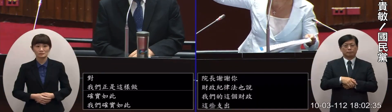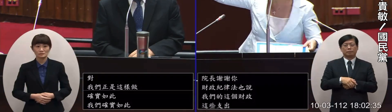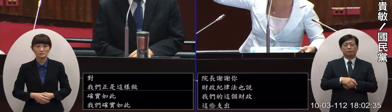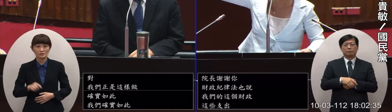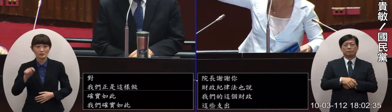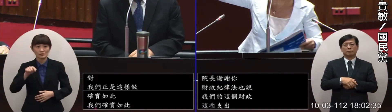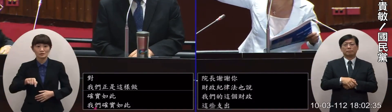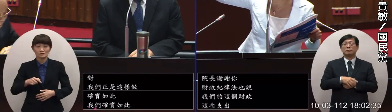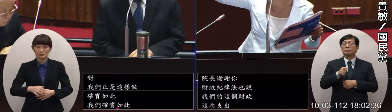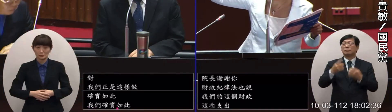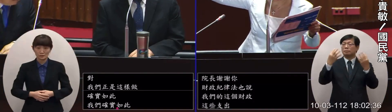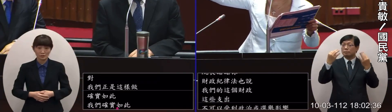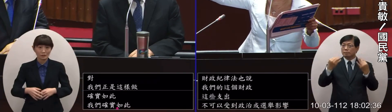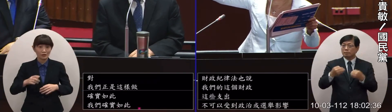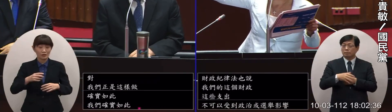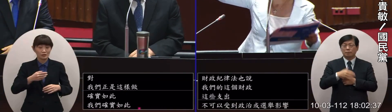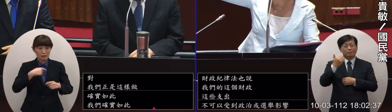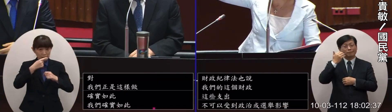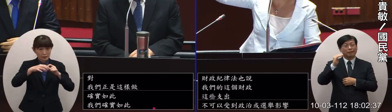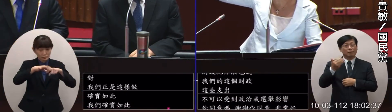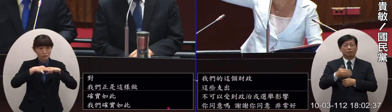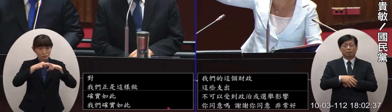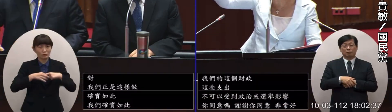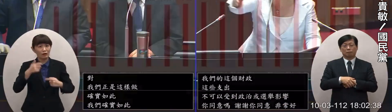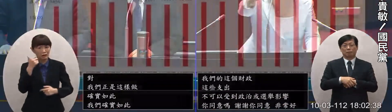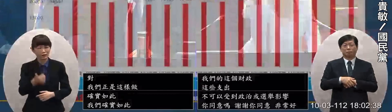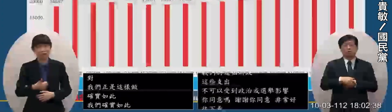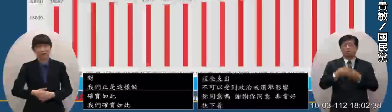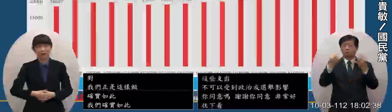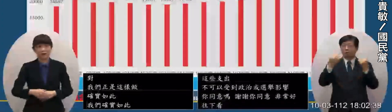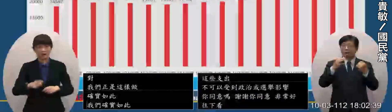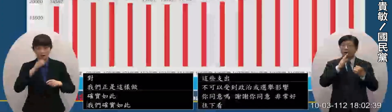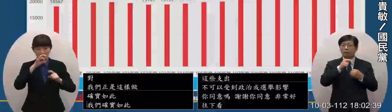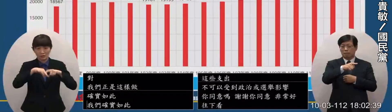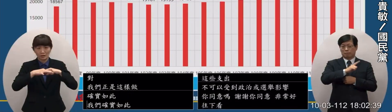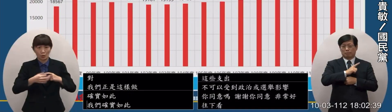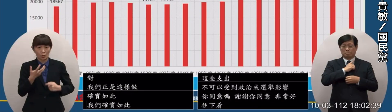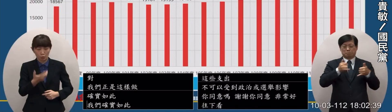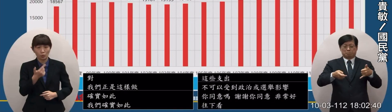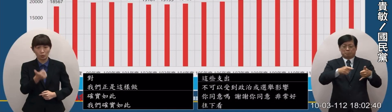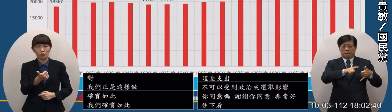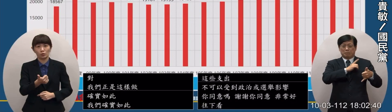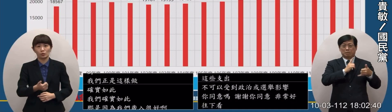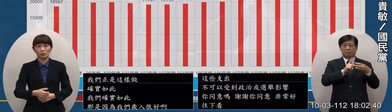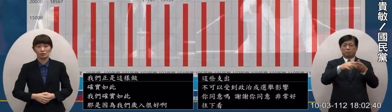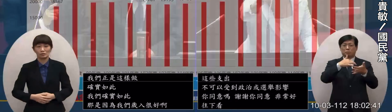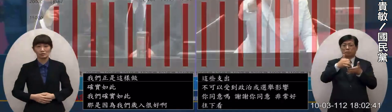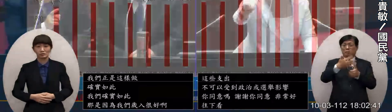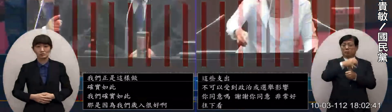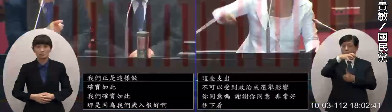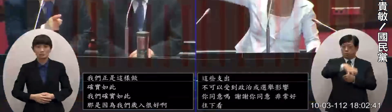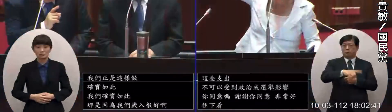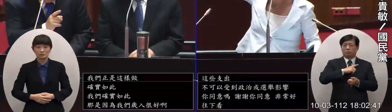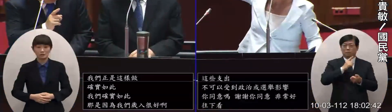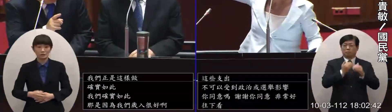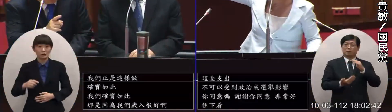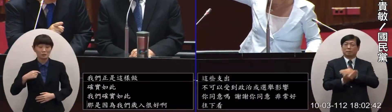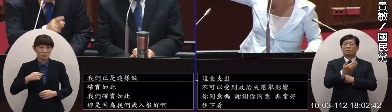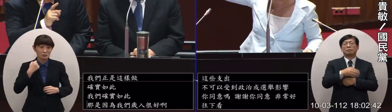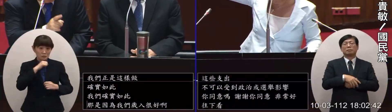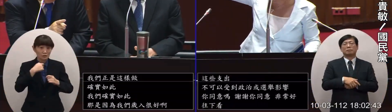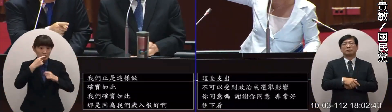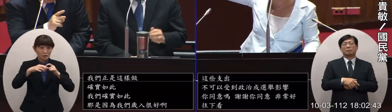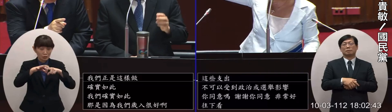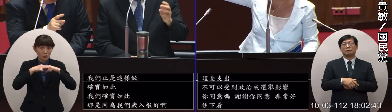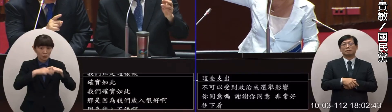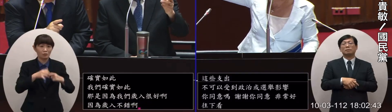为我 这个数据呢、 啊、 是谁的？这个数据呢是在你旁边的 主计总处出来的 数据，我们的税入不作